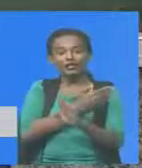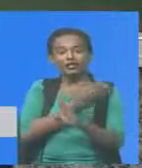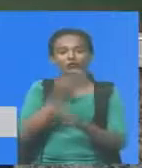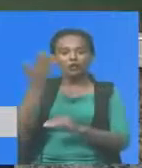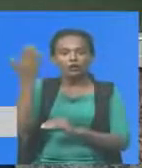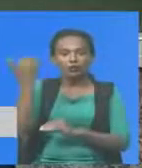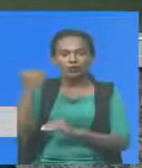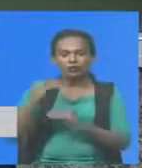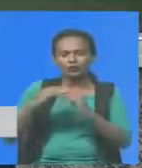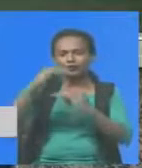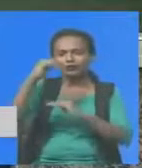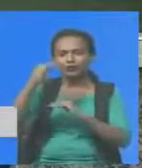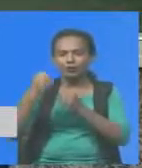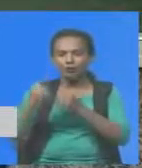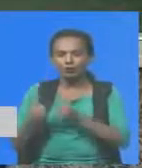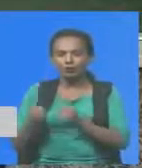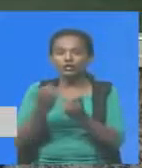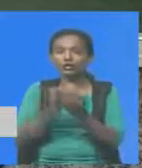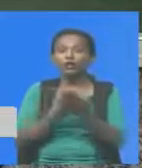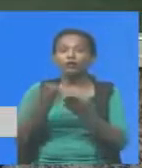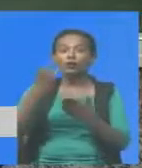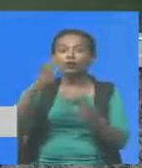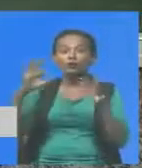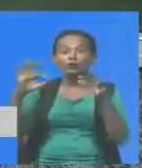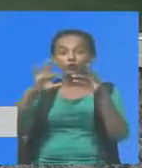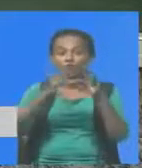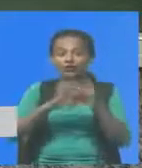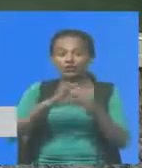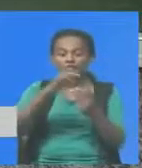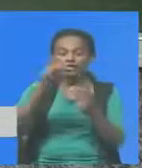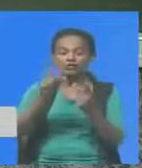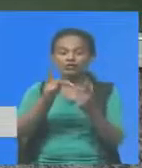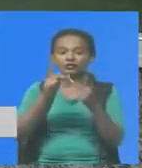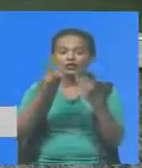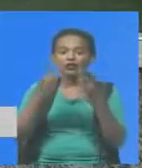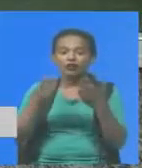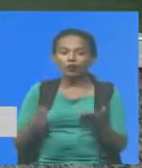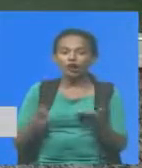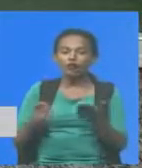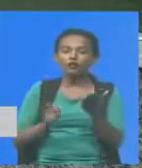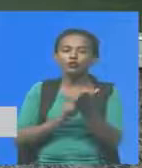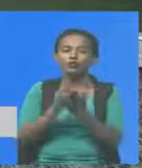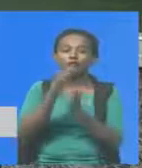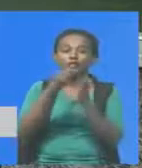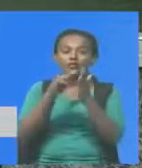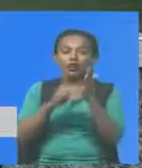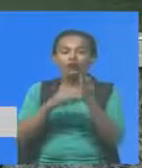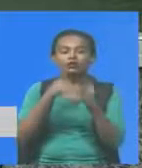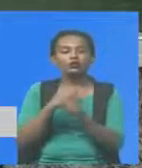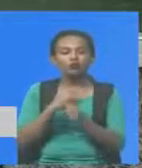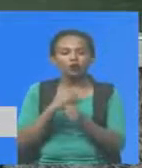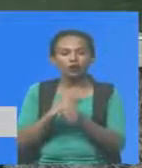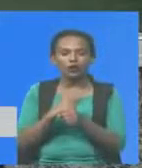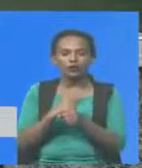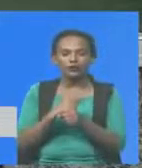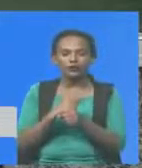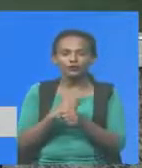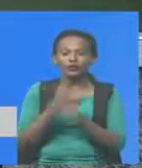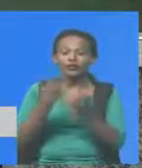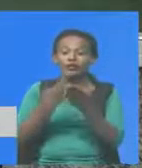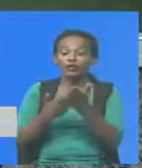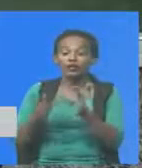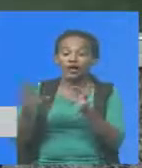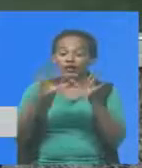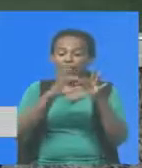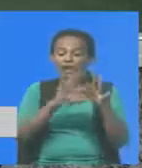ይበልጥ ለማጎልበት በኢኮኖሚ ለመተሳሰር ስኬታማ የኢኮኖሚ ዲፕሎማሲ ስራም ተሰርቷል። ከዚህ ጋር